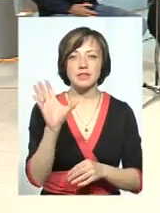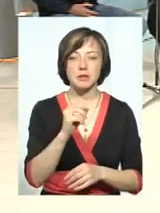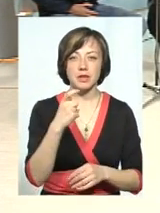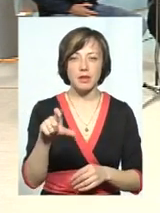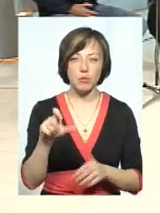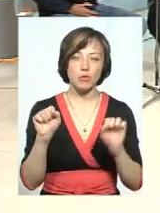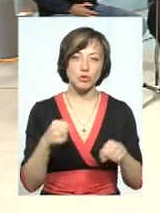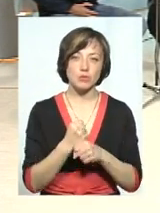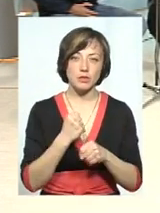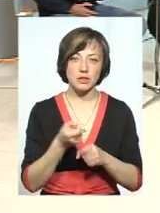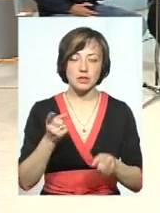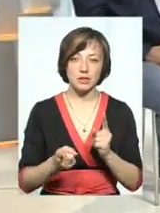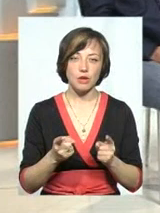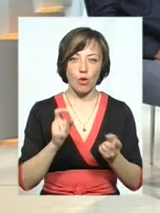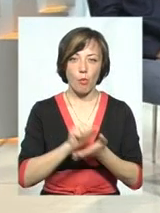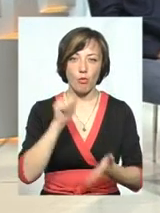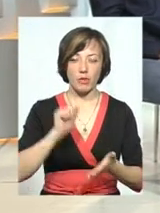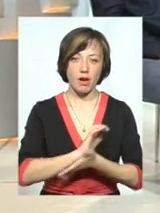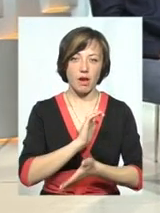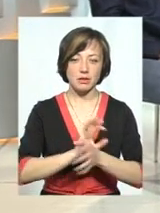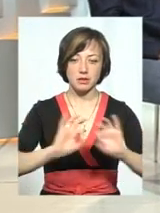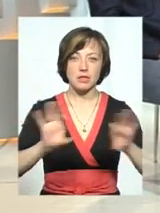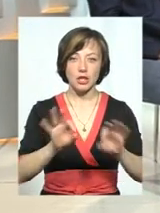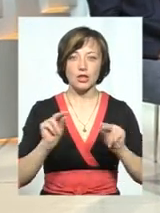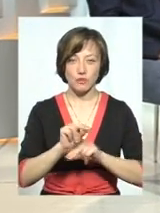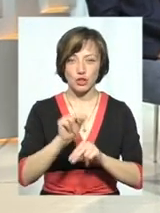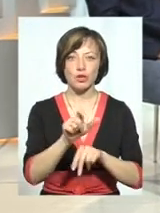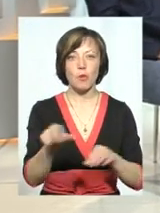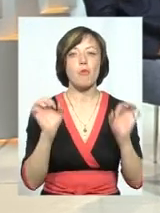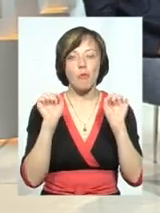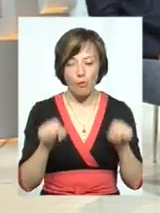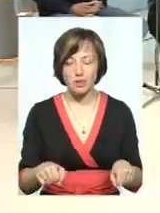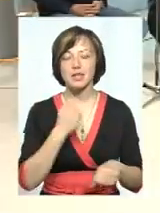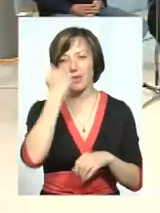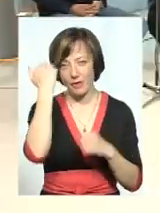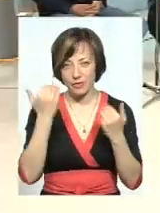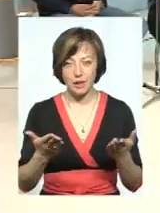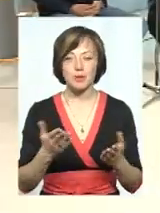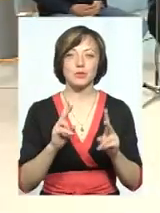вибачаюсь, є, можна зробити дійсно якусь публікацію і навчити людей правильно. Можна буде все. Я вам дякую.